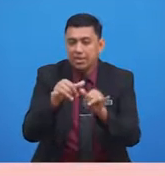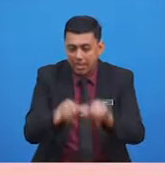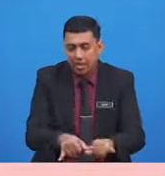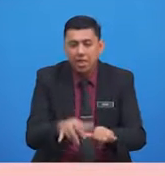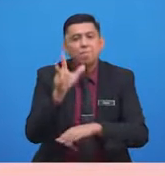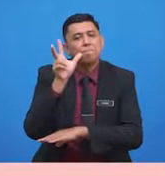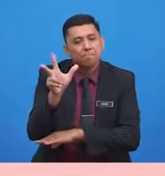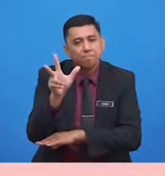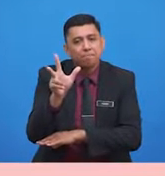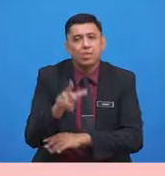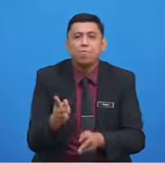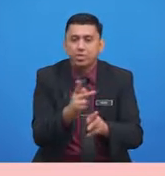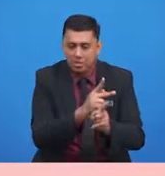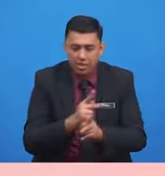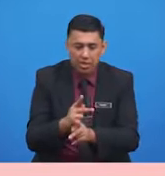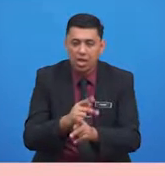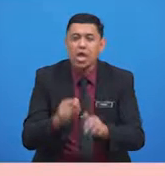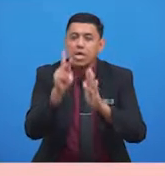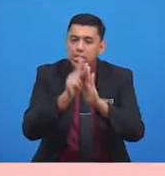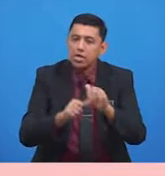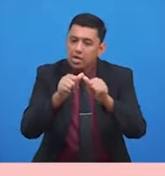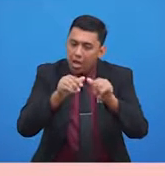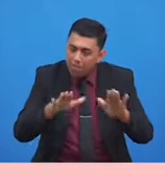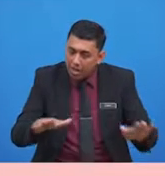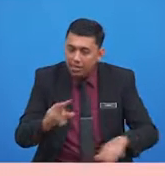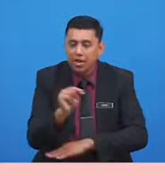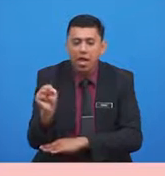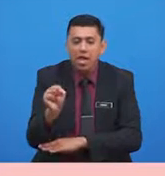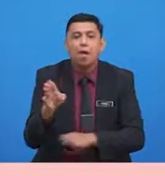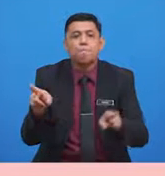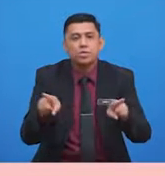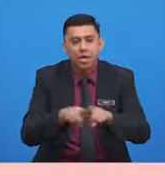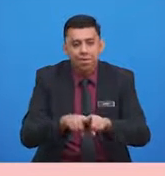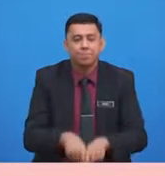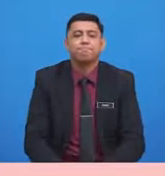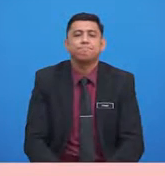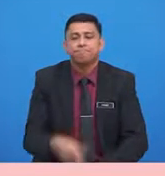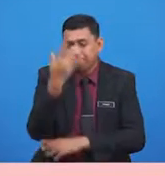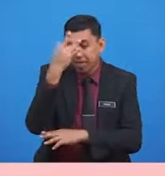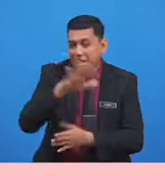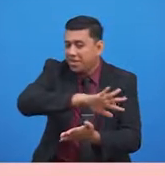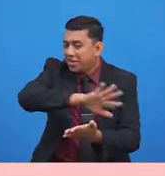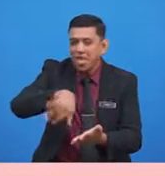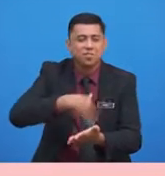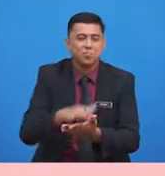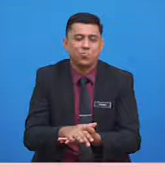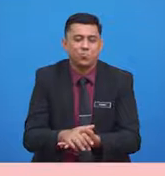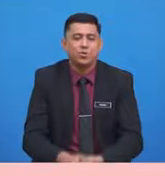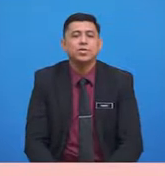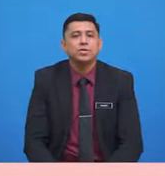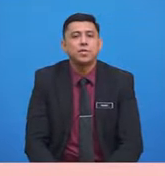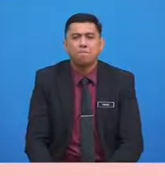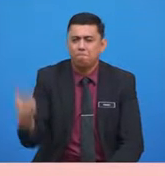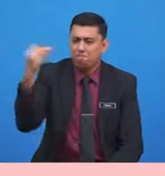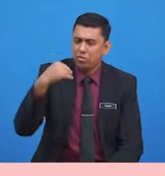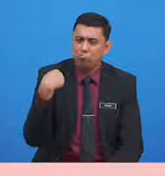ketiga, menjaga keamanan bersama. Pandai semua. Seterusnya, jom kita